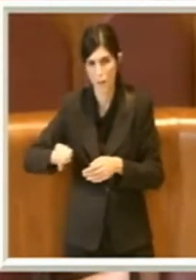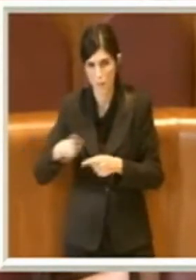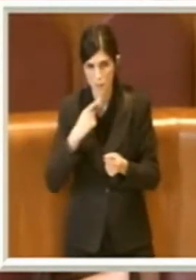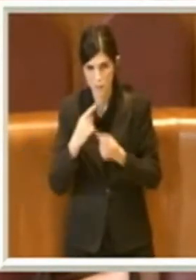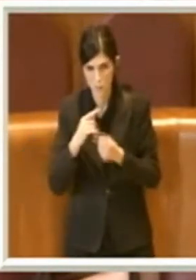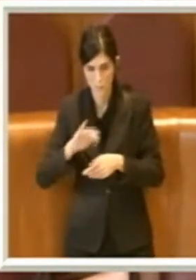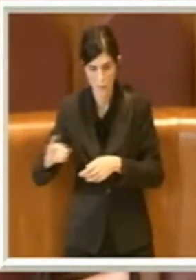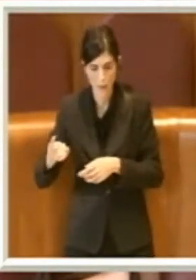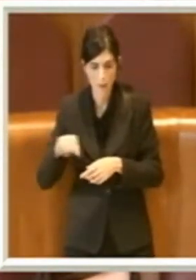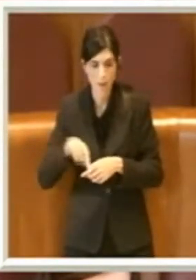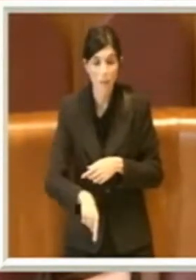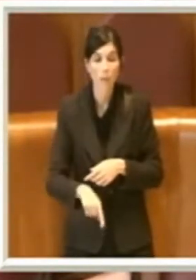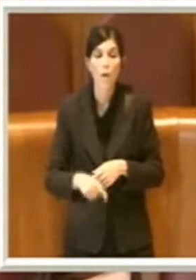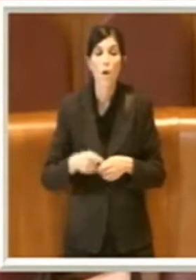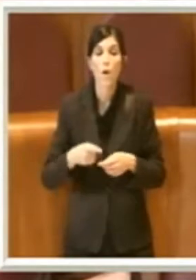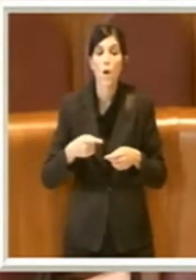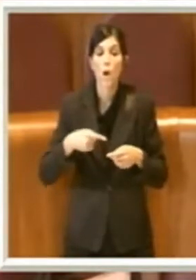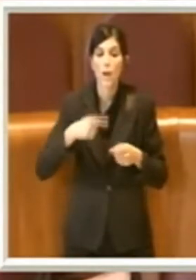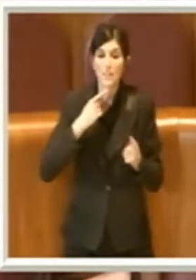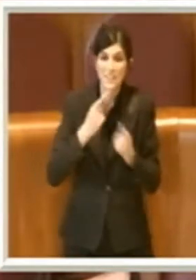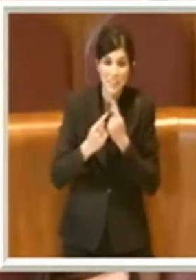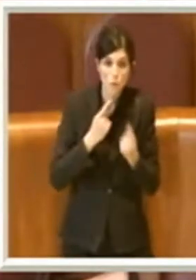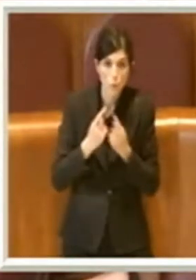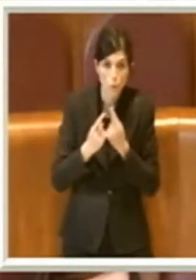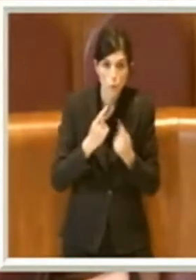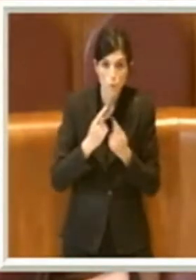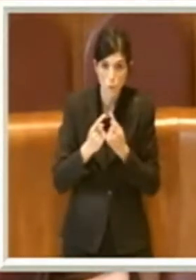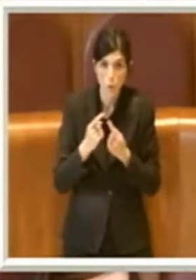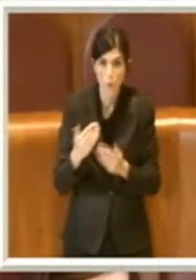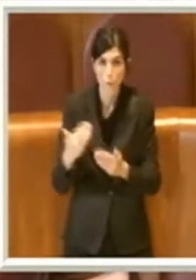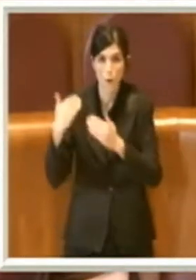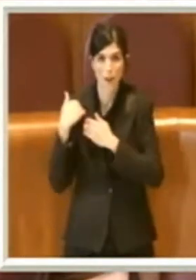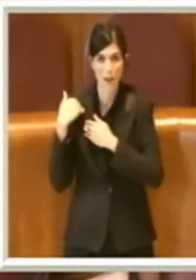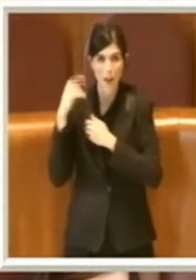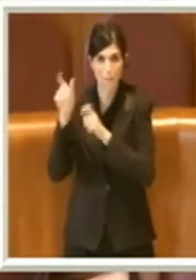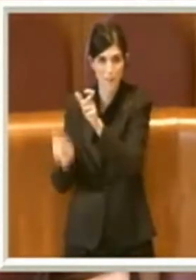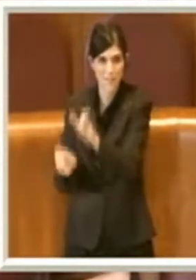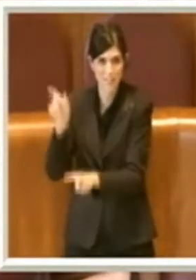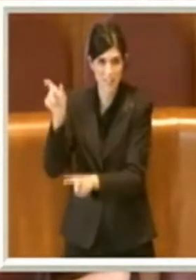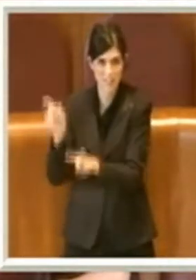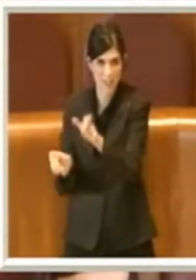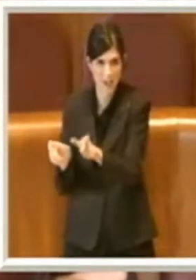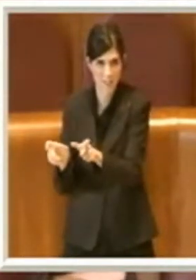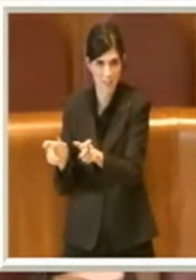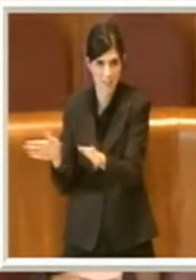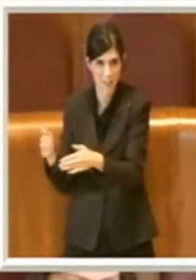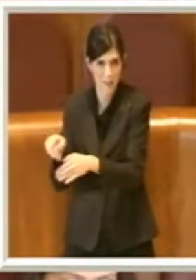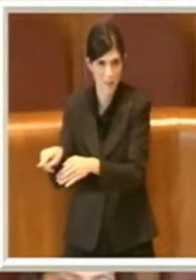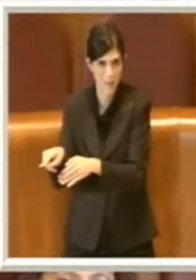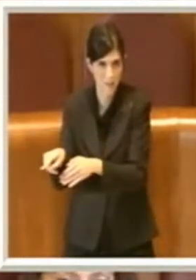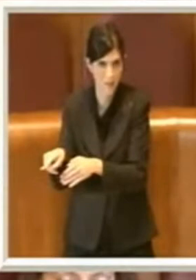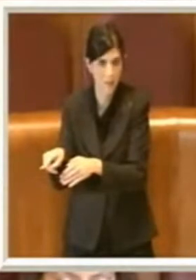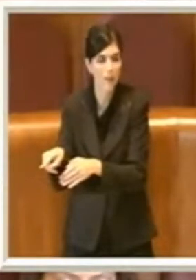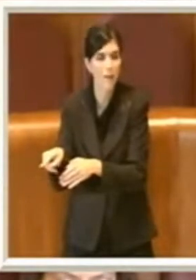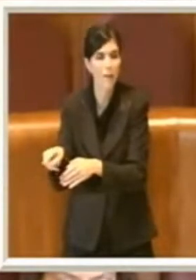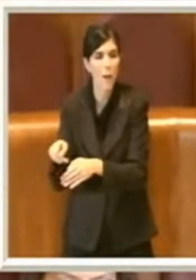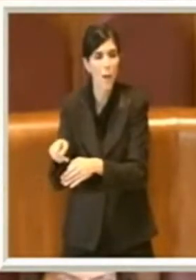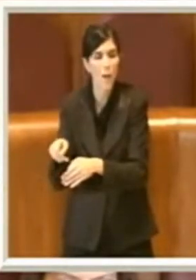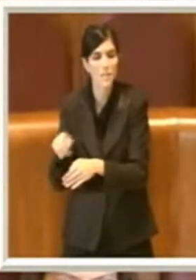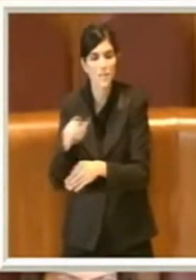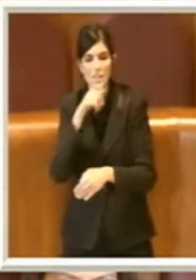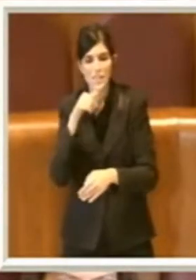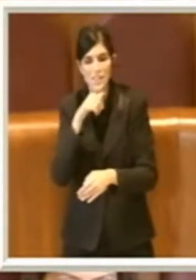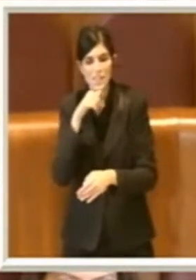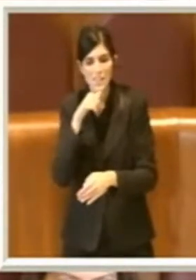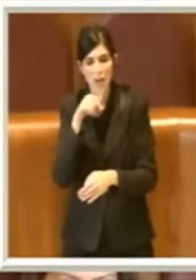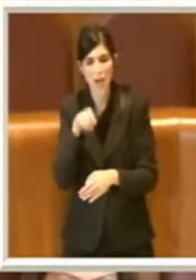e ad aprire un tavolo tecnico di lavoro con le rappresentanze di categoria. E per prevenire